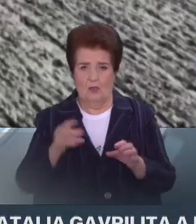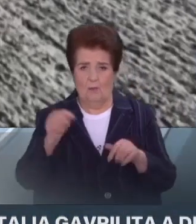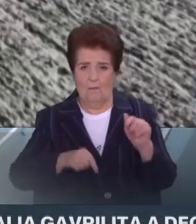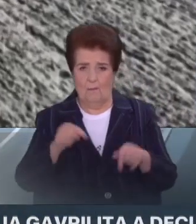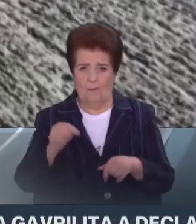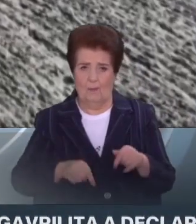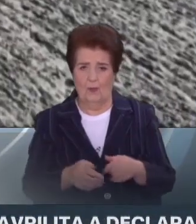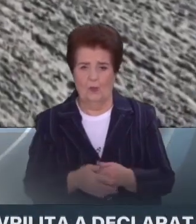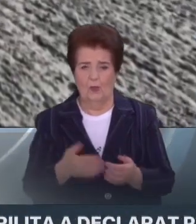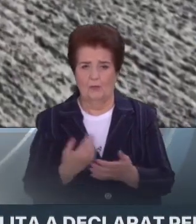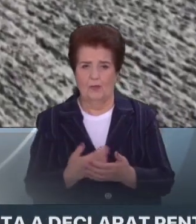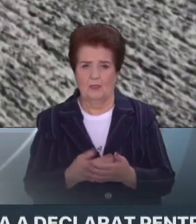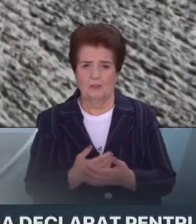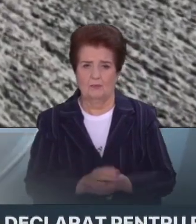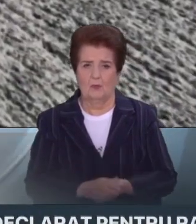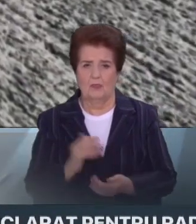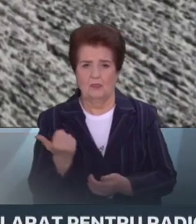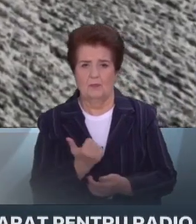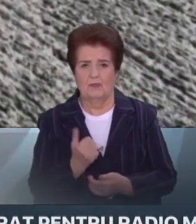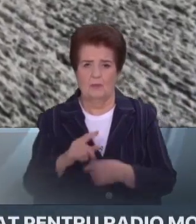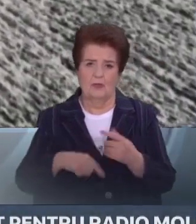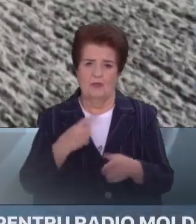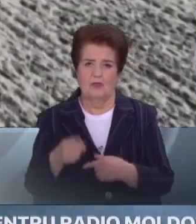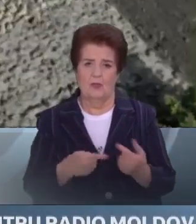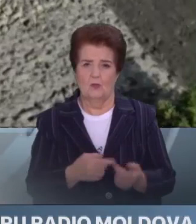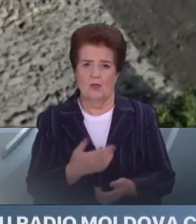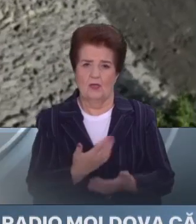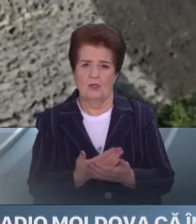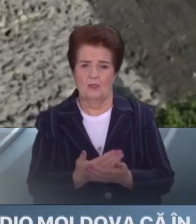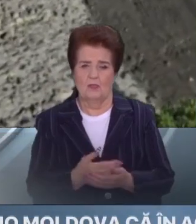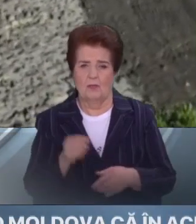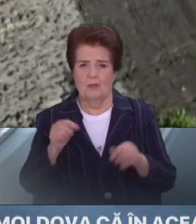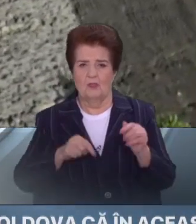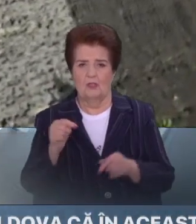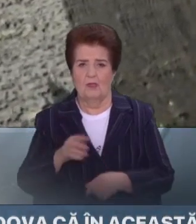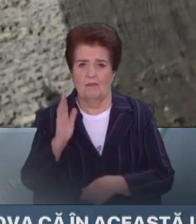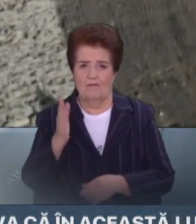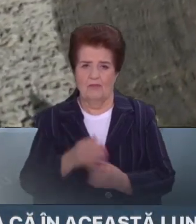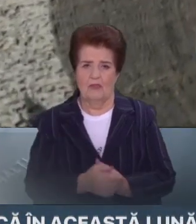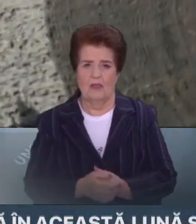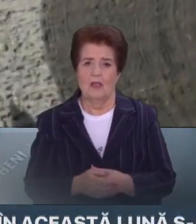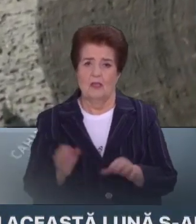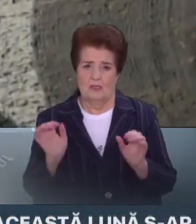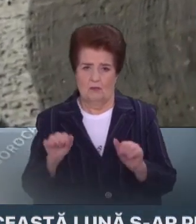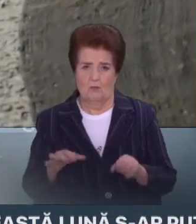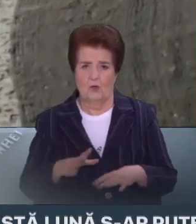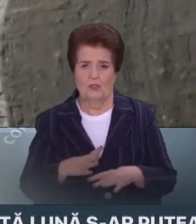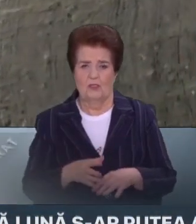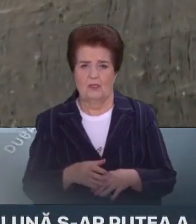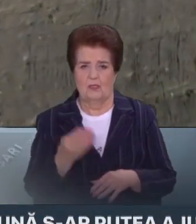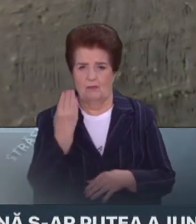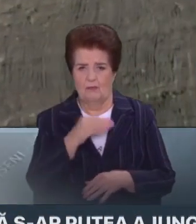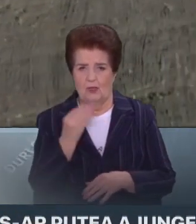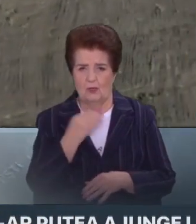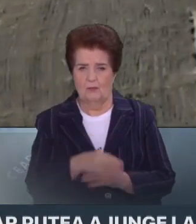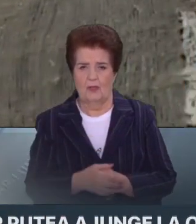presupunerile meteorologilor arată săptămâna viitoare pe sfârșit precipitații, și situația se poate ameliora în